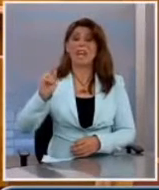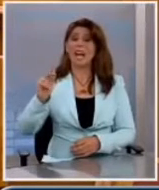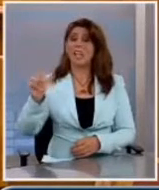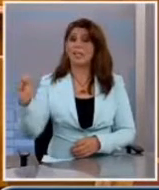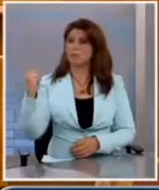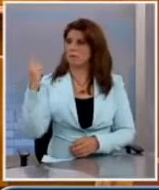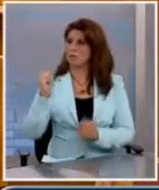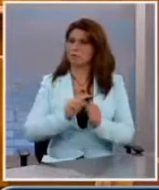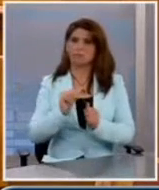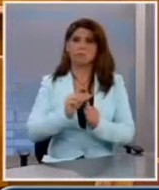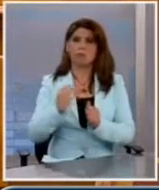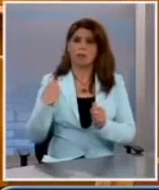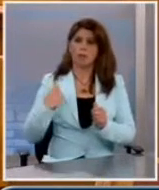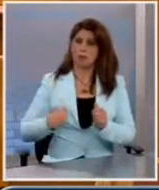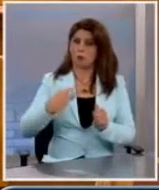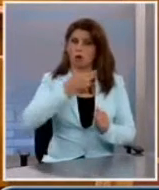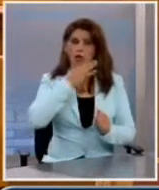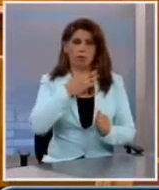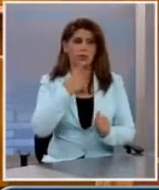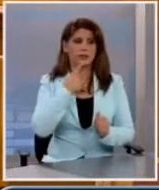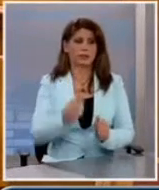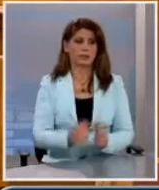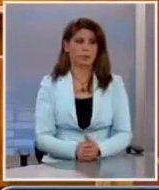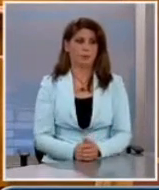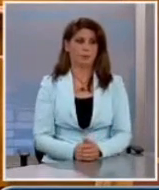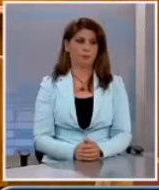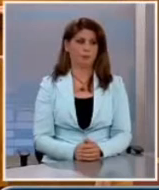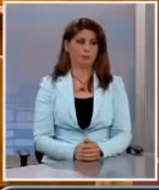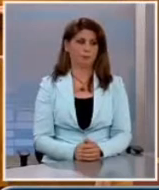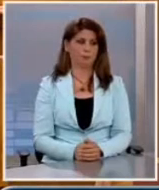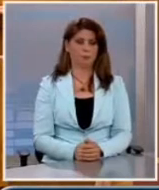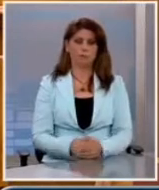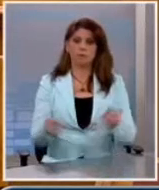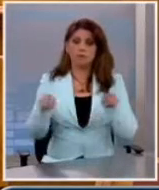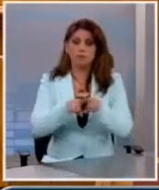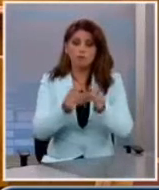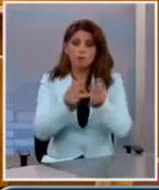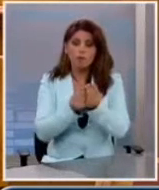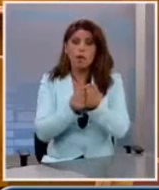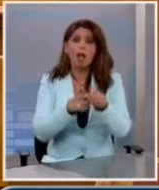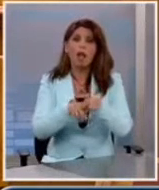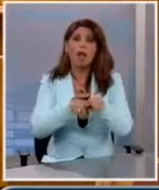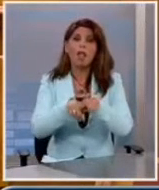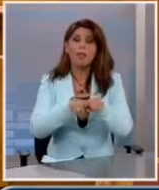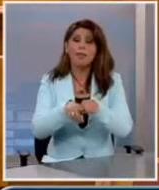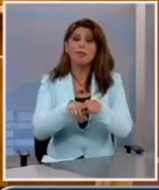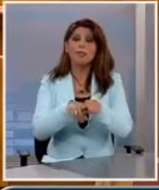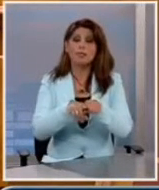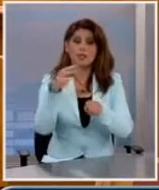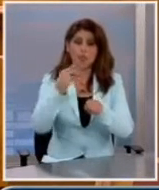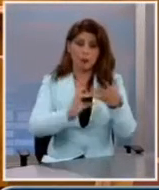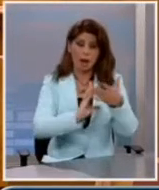είπε σε δημόσια δήλωσή του ότι είναι συνάρτηση το ζήτημα της ανάπτυξης με την πολιτική